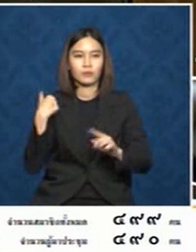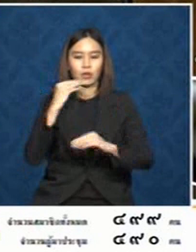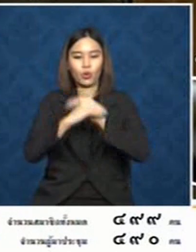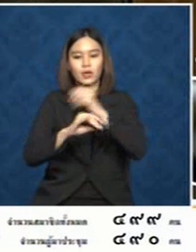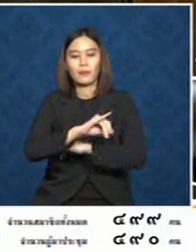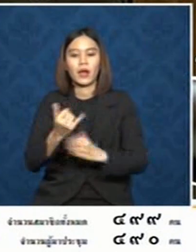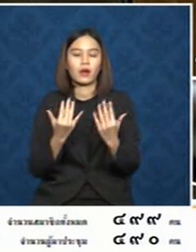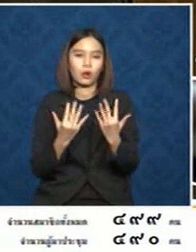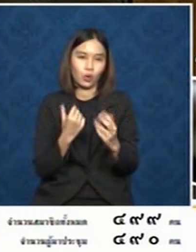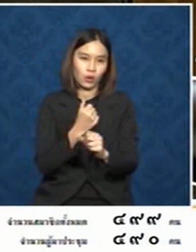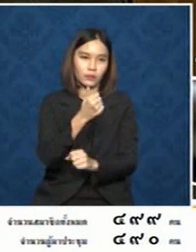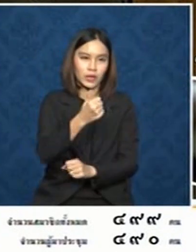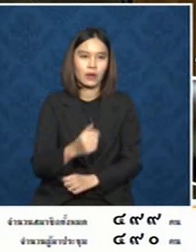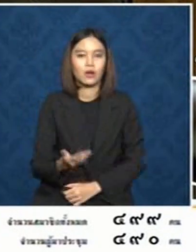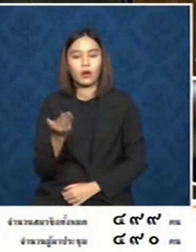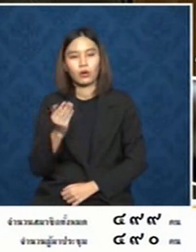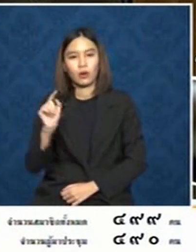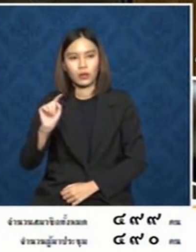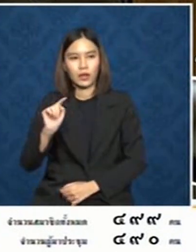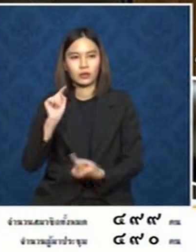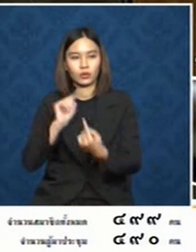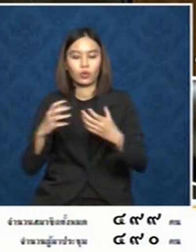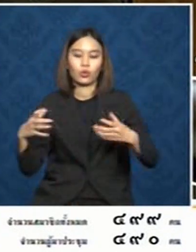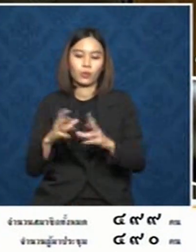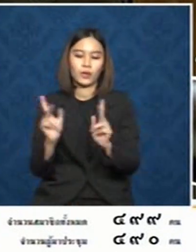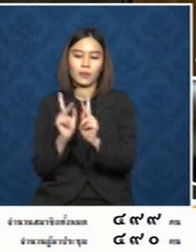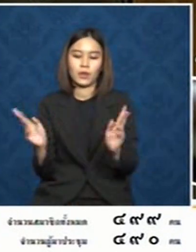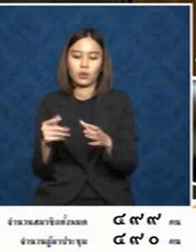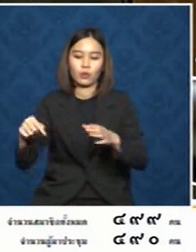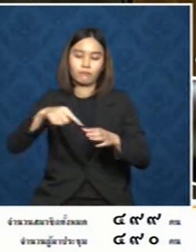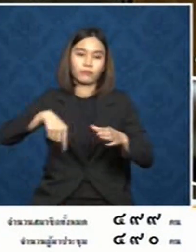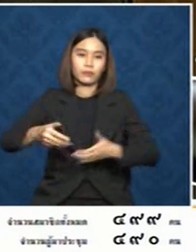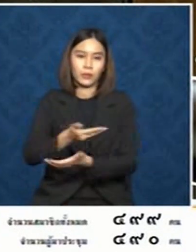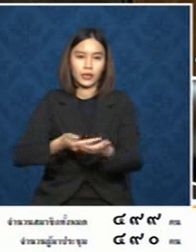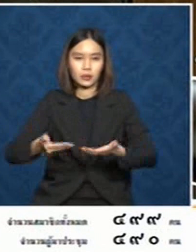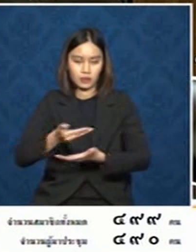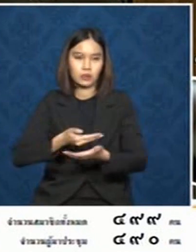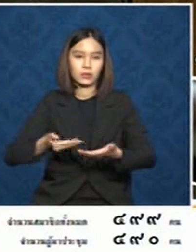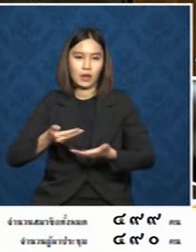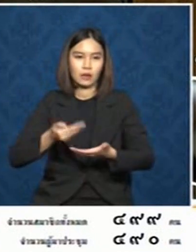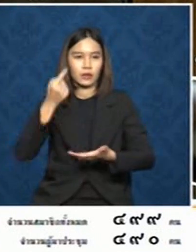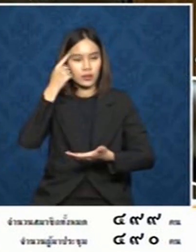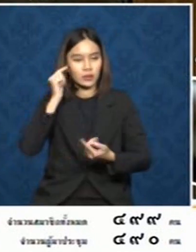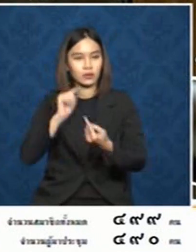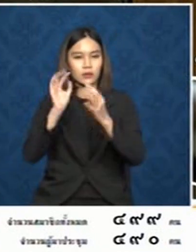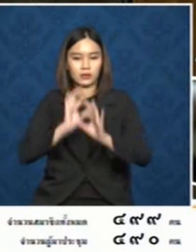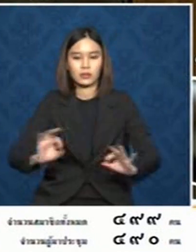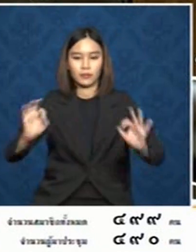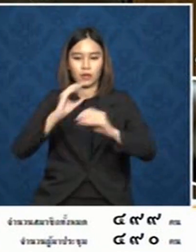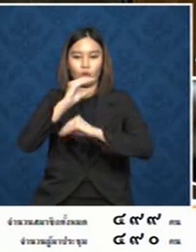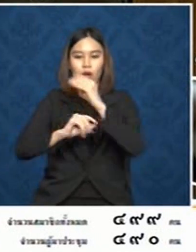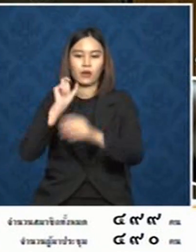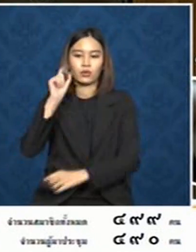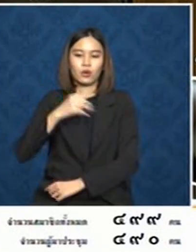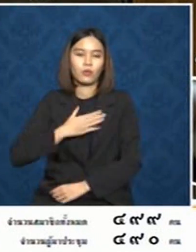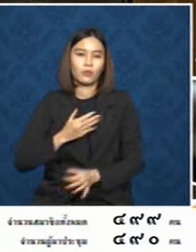การที่รอได้ฉะนั้นจึงขอความกรุณาท่านกรรมาธิการที่จะไปพิจารณาได้โปรดเห็นความสำคัญโครงการเร่งด่วนอย่างที่